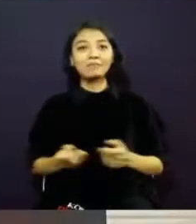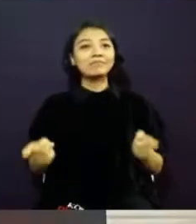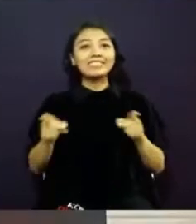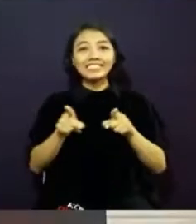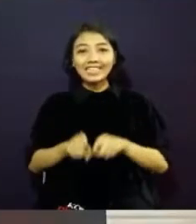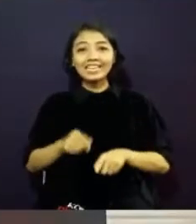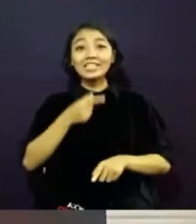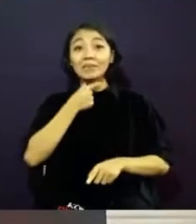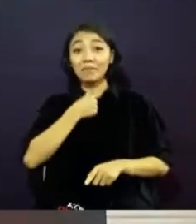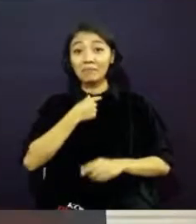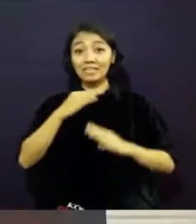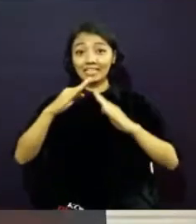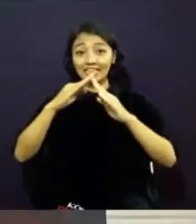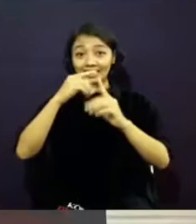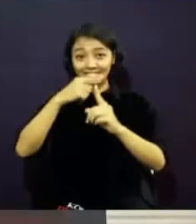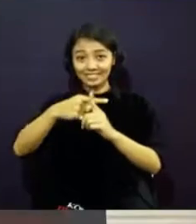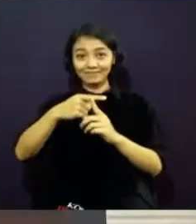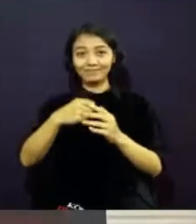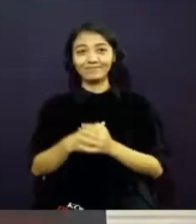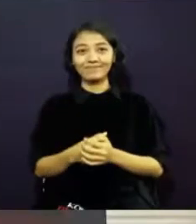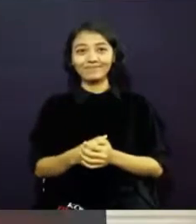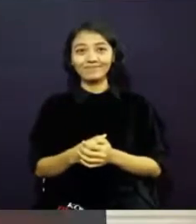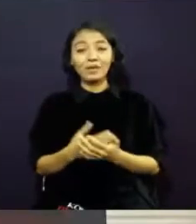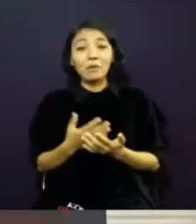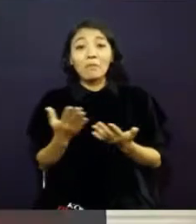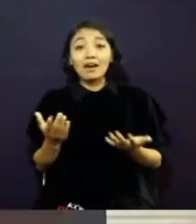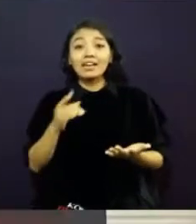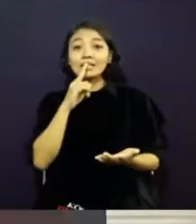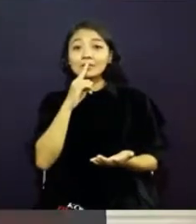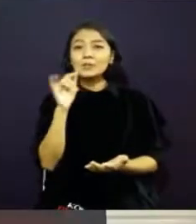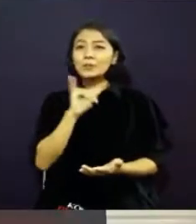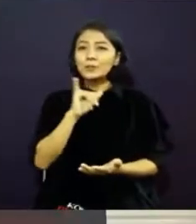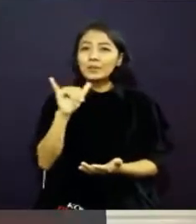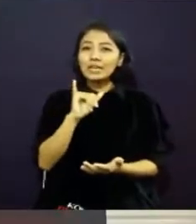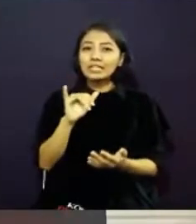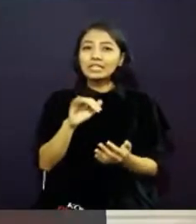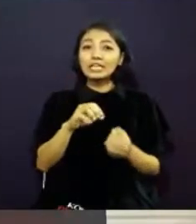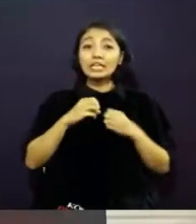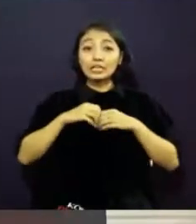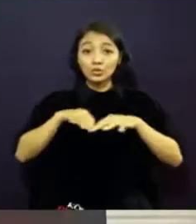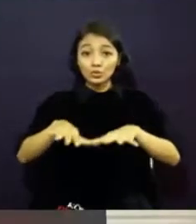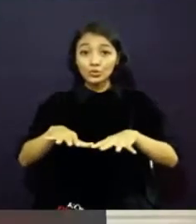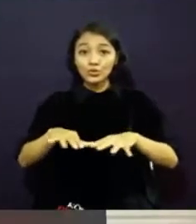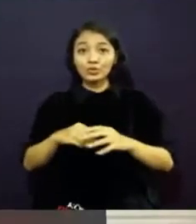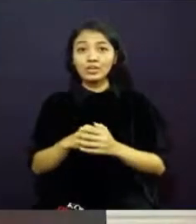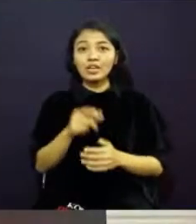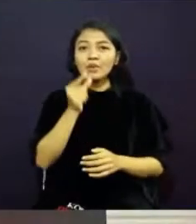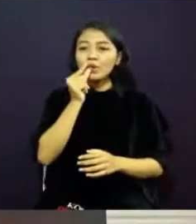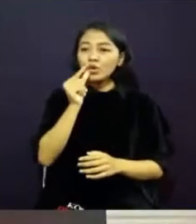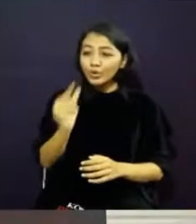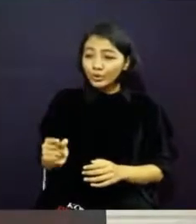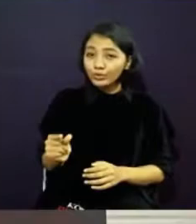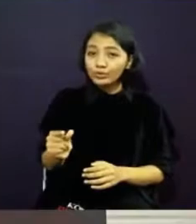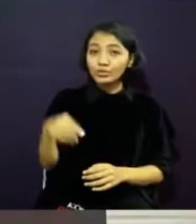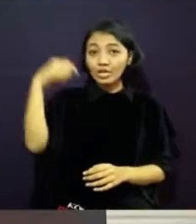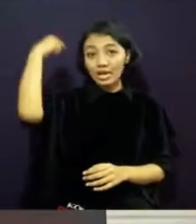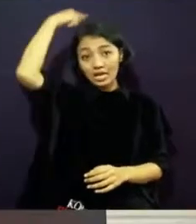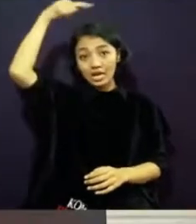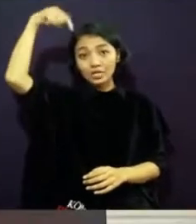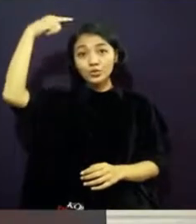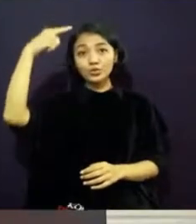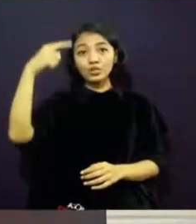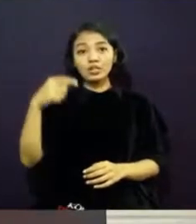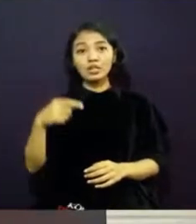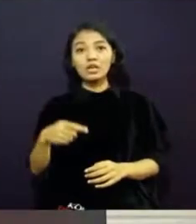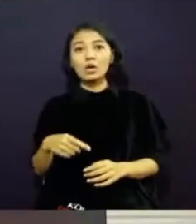maka seperti Kristus yang diutus oleh Bapa kemudian Ia mengutus para rasul ke dunia supaya